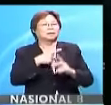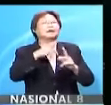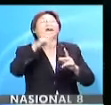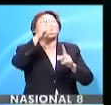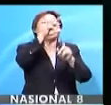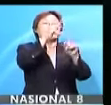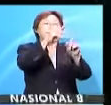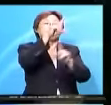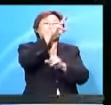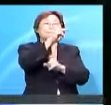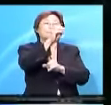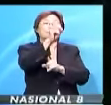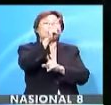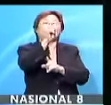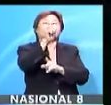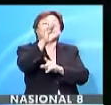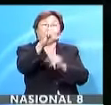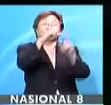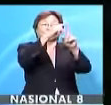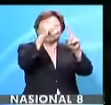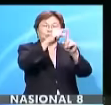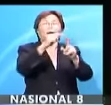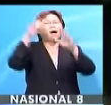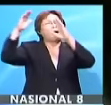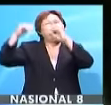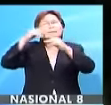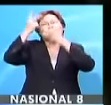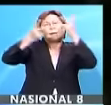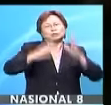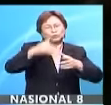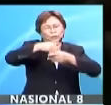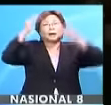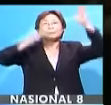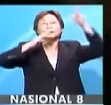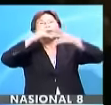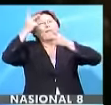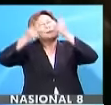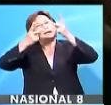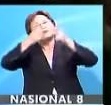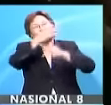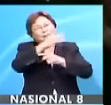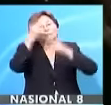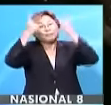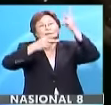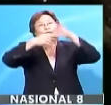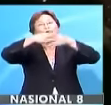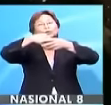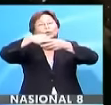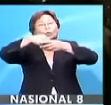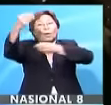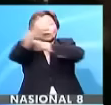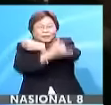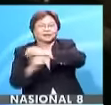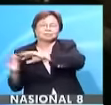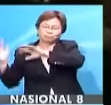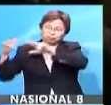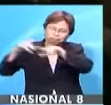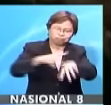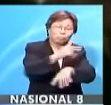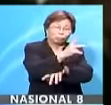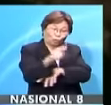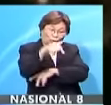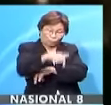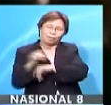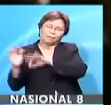Kebudayaan mengharapkan semua pelancong-pelancong yang ada di negara kita dan juga pelancong-pelancong dalam negara yang ada di Kuala Lumpur ini